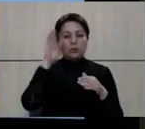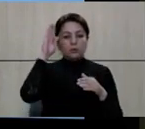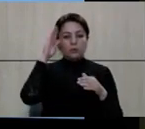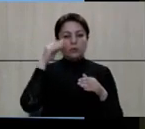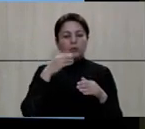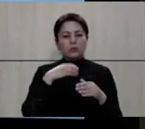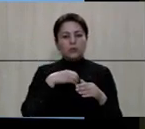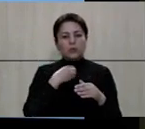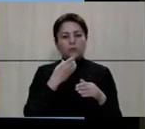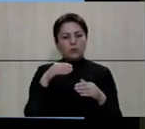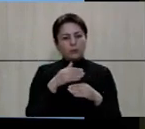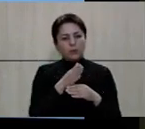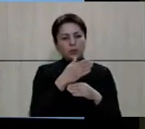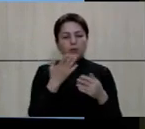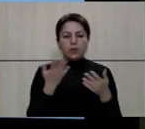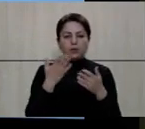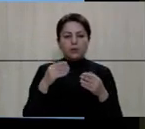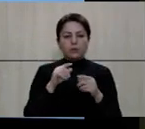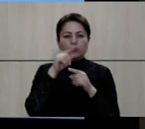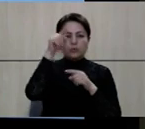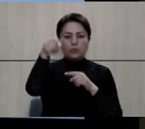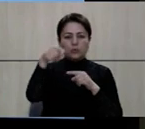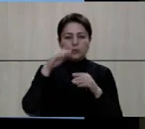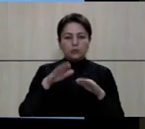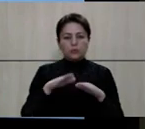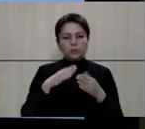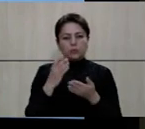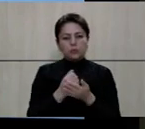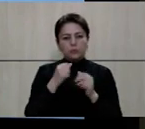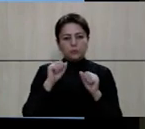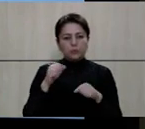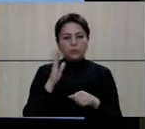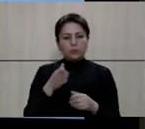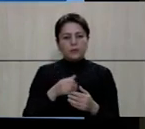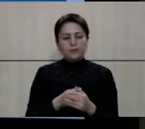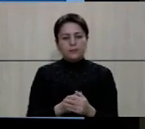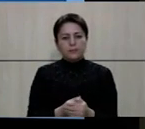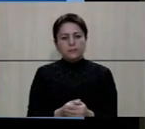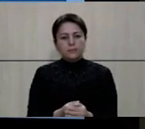hayvonlarning qancha uzoqlikda joylashganini aniqlab olinadi.